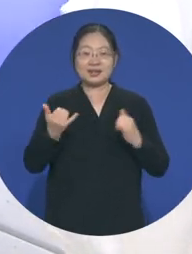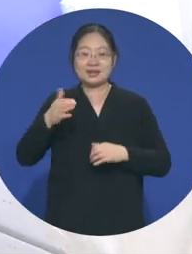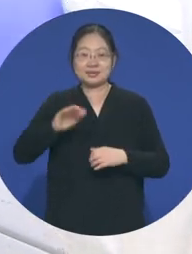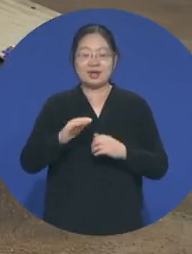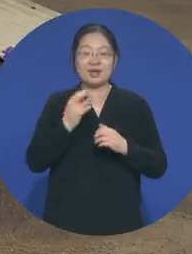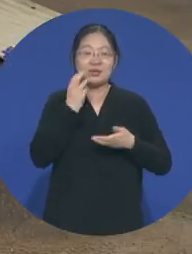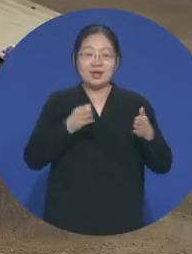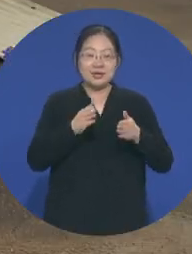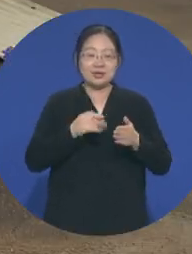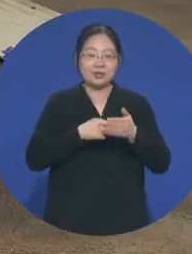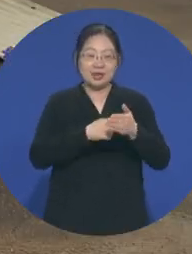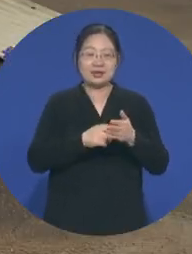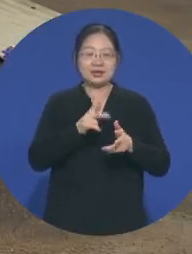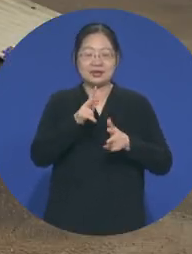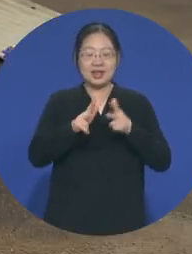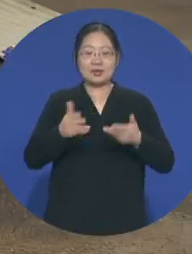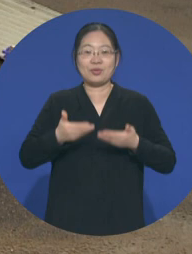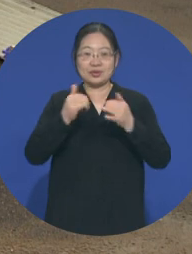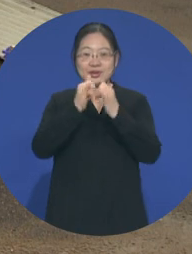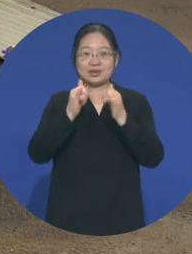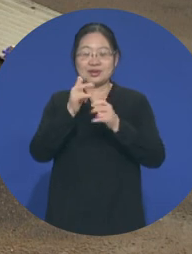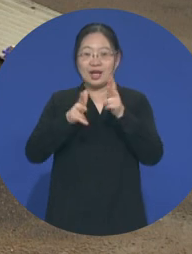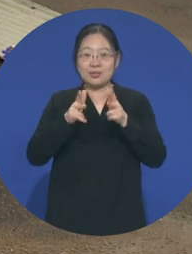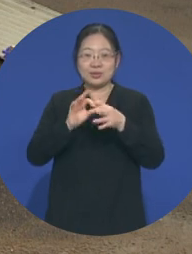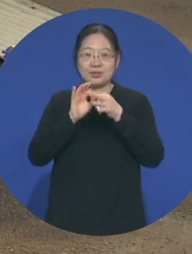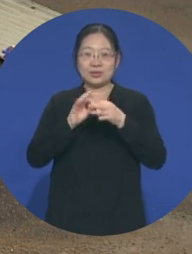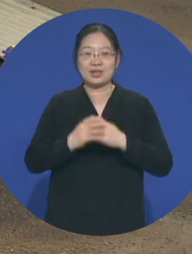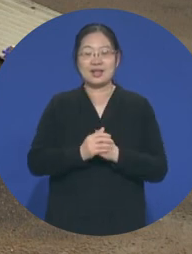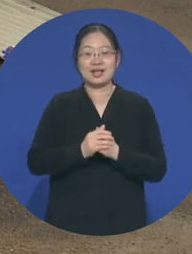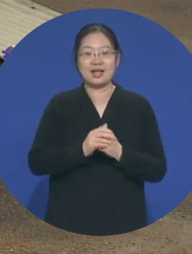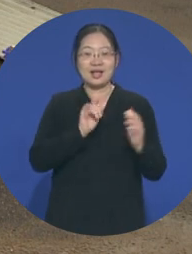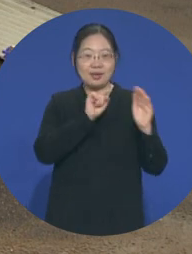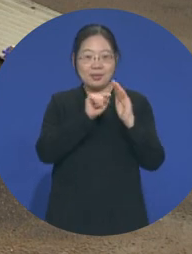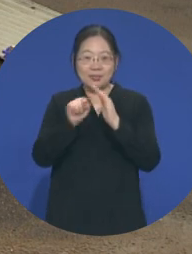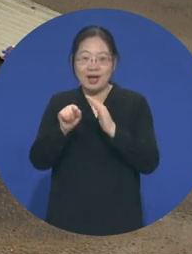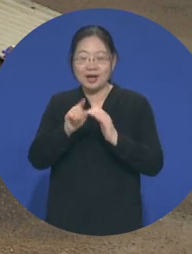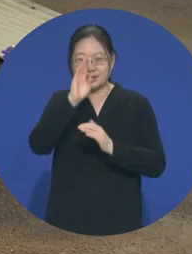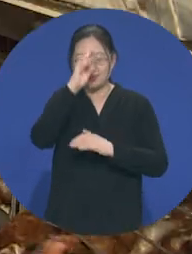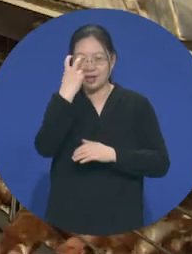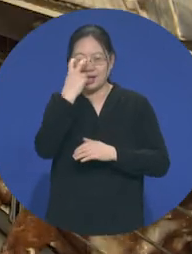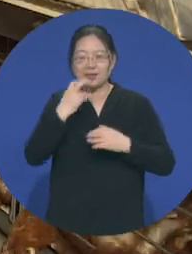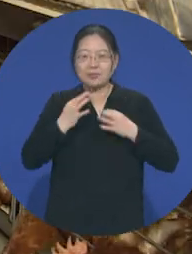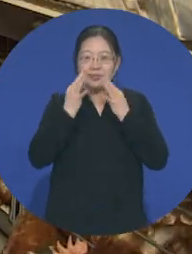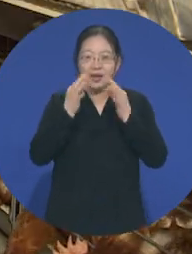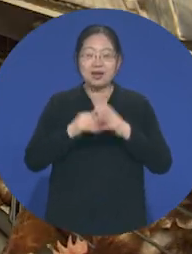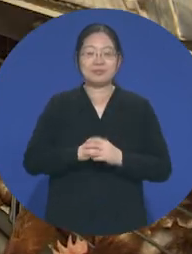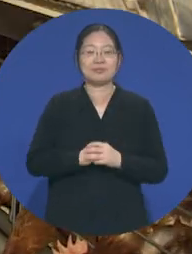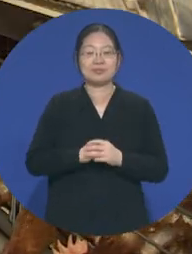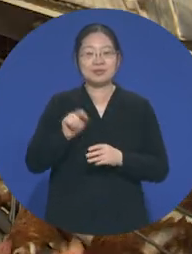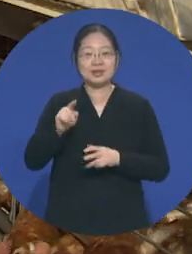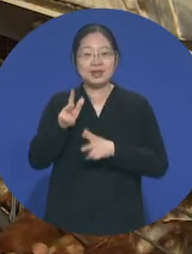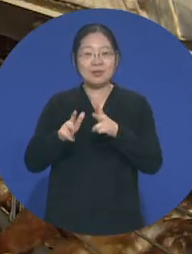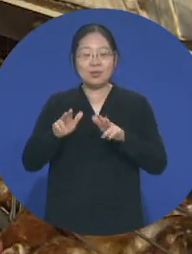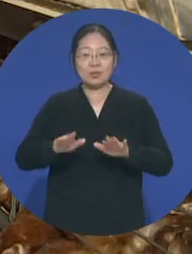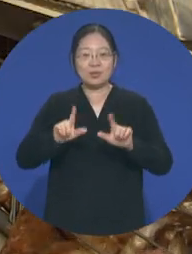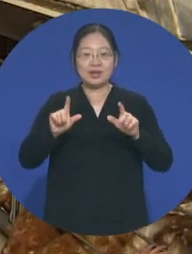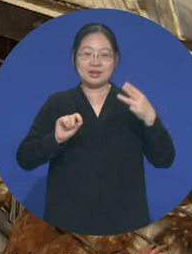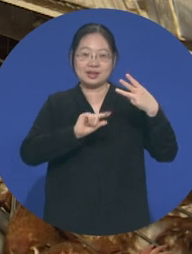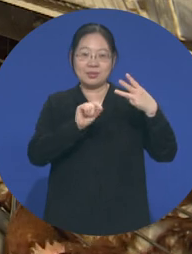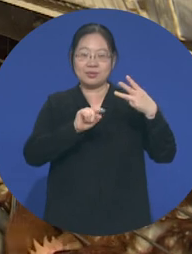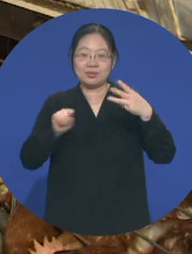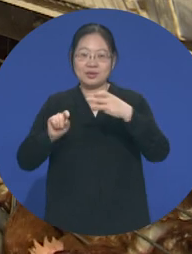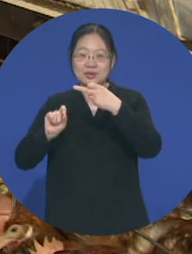추진하는 사회공원 사업을 통해 농가 방문의 질병 관리에 힘쓰고 있습니다 이 사회공원 사업은 올해